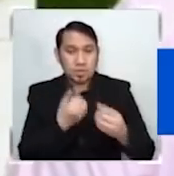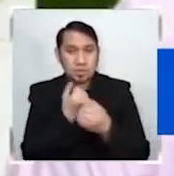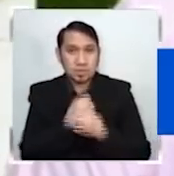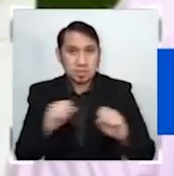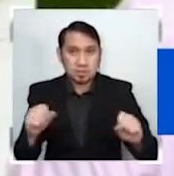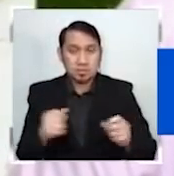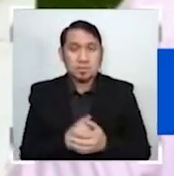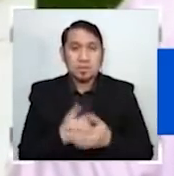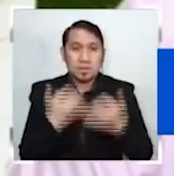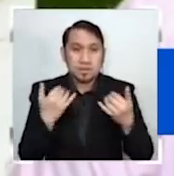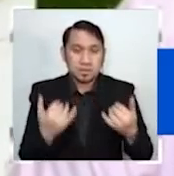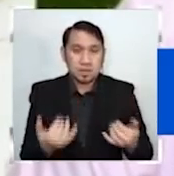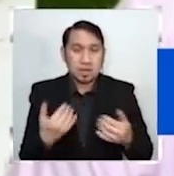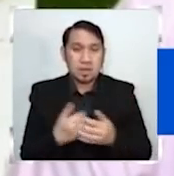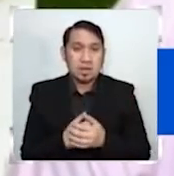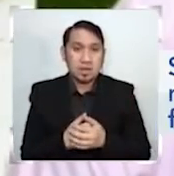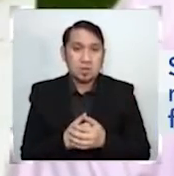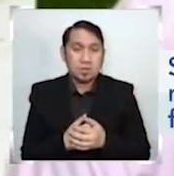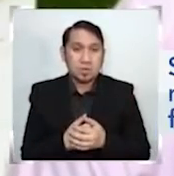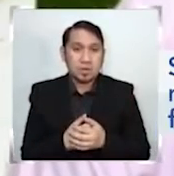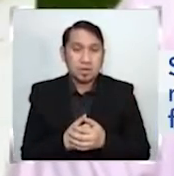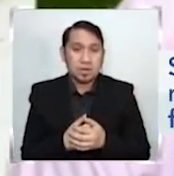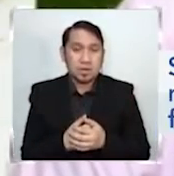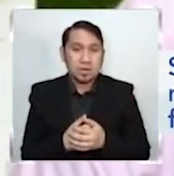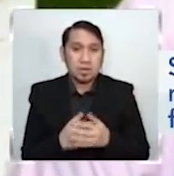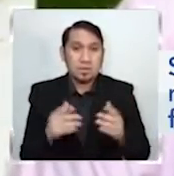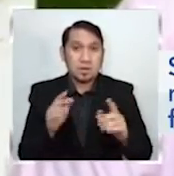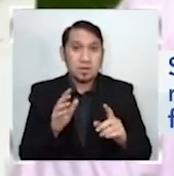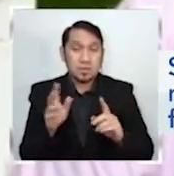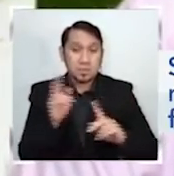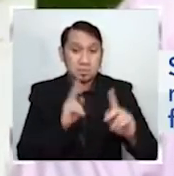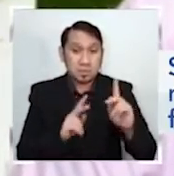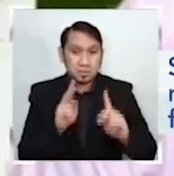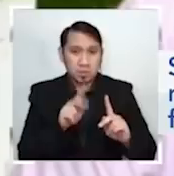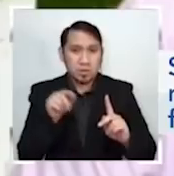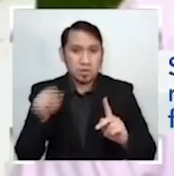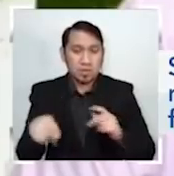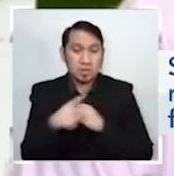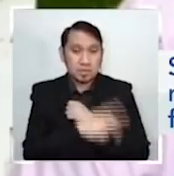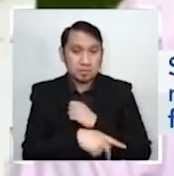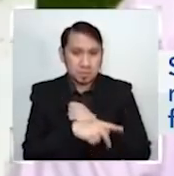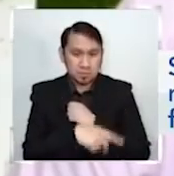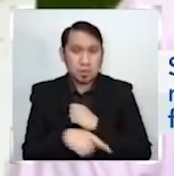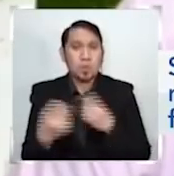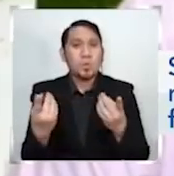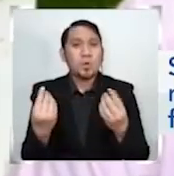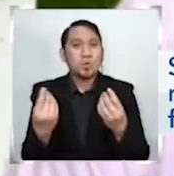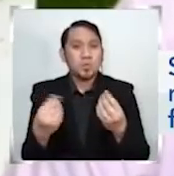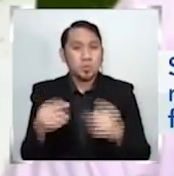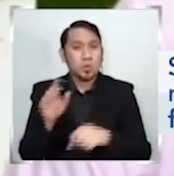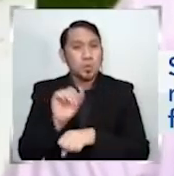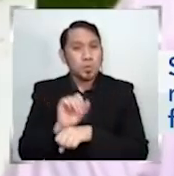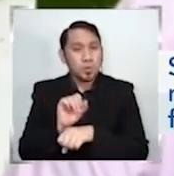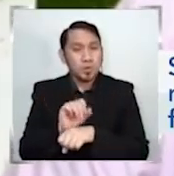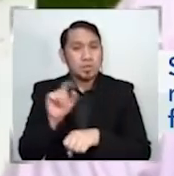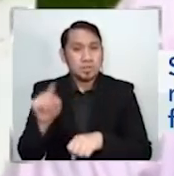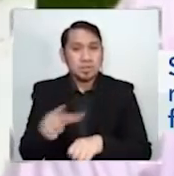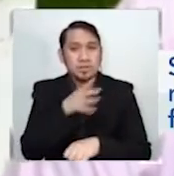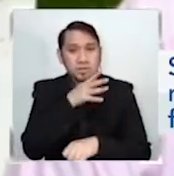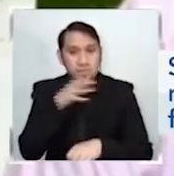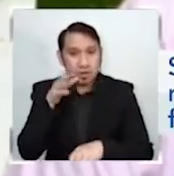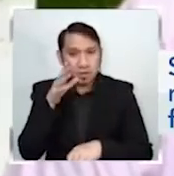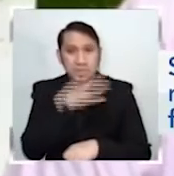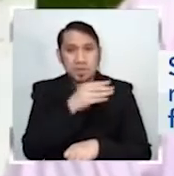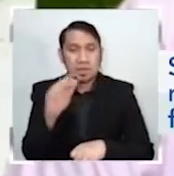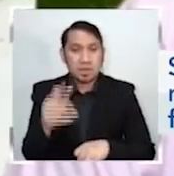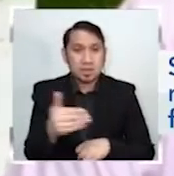are still in the rural areas and their main source of income is still fishing and farming. And the